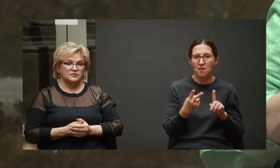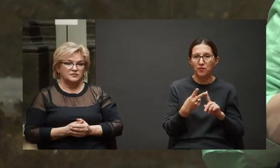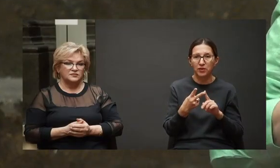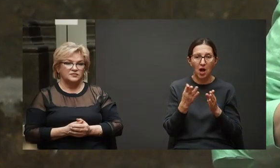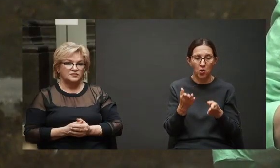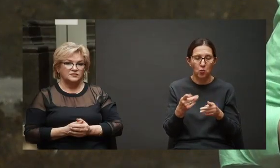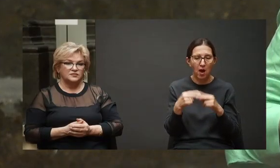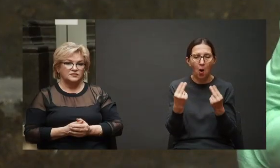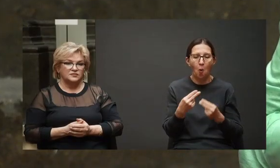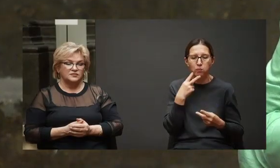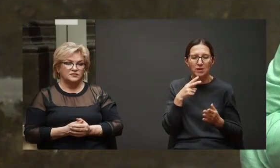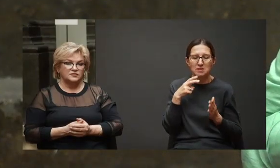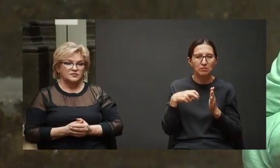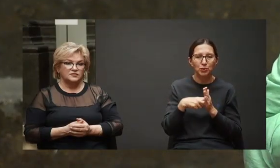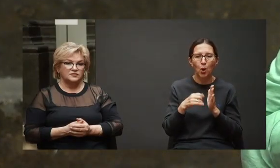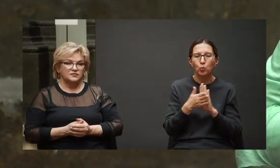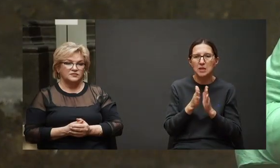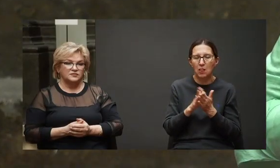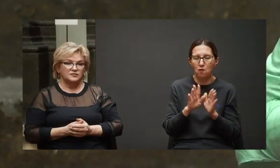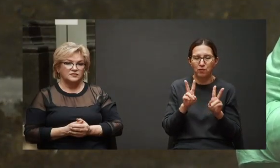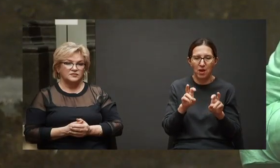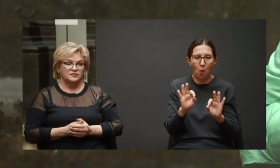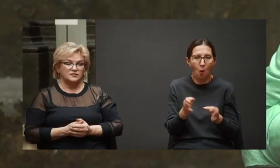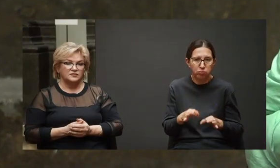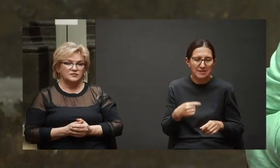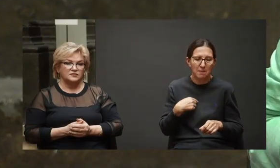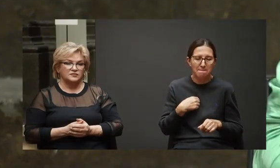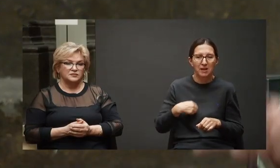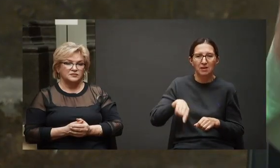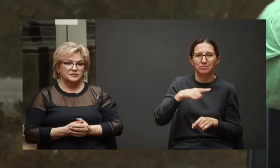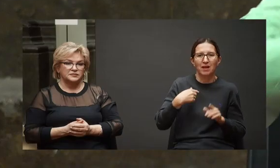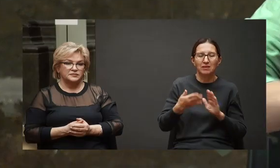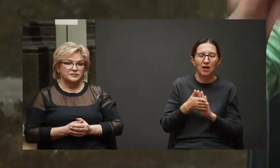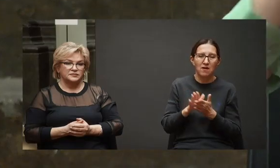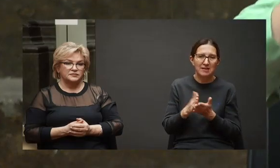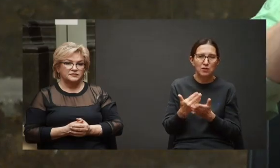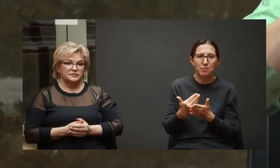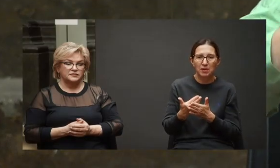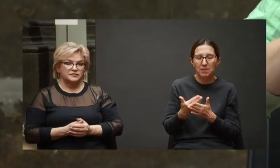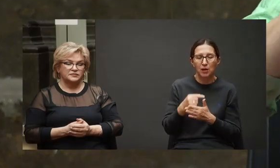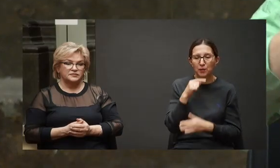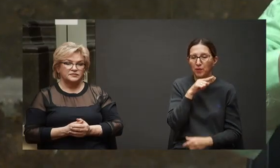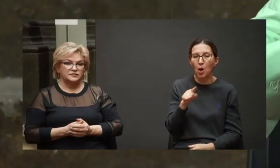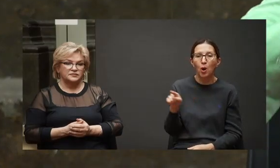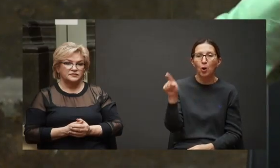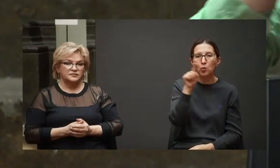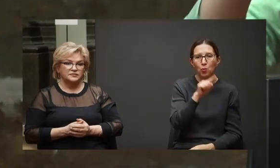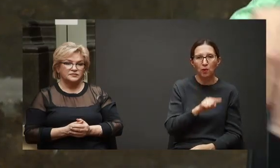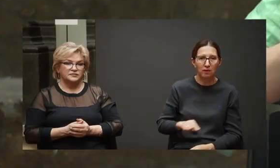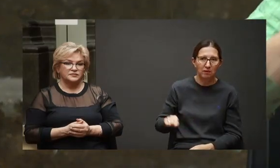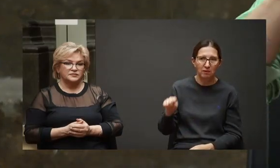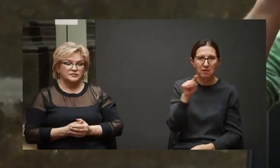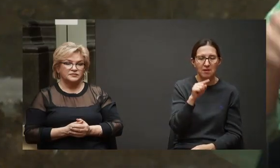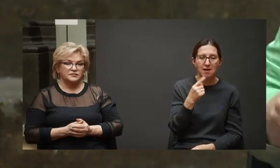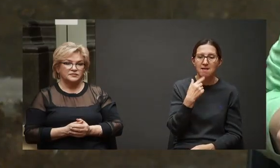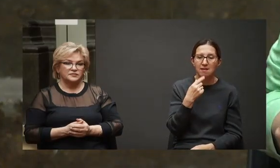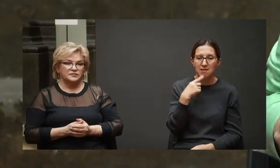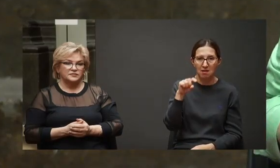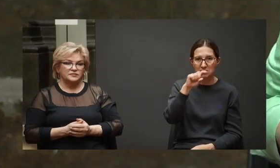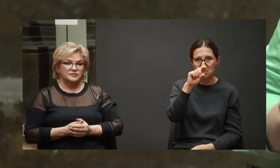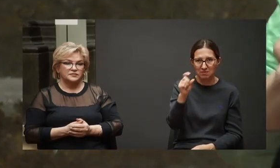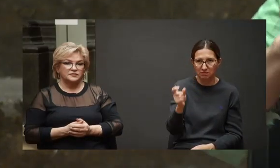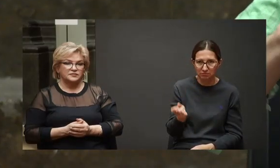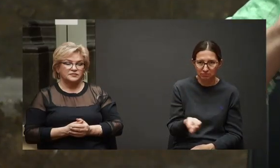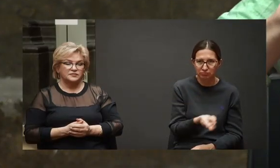образ, знак, условный образ, про который мы договорились. Да? Например, вот кружочек с красной